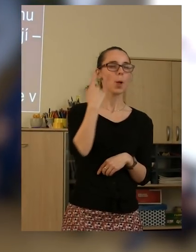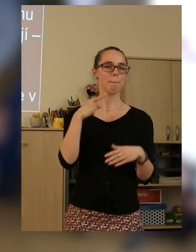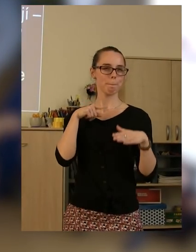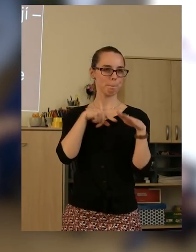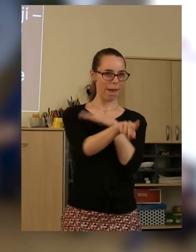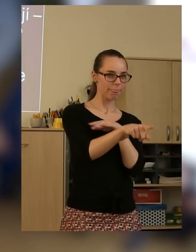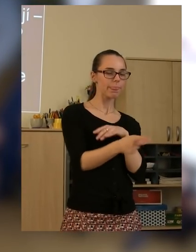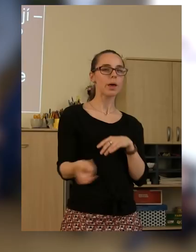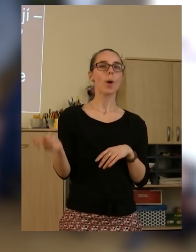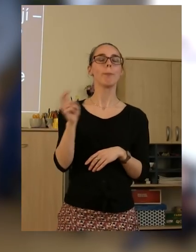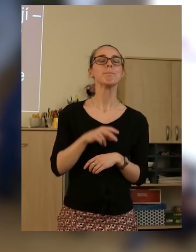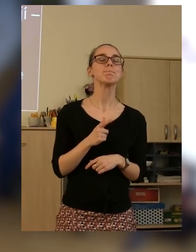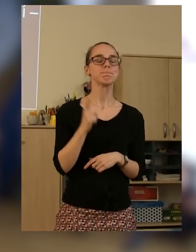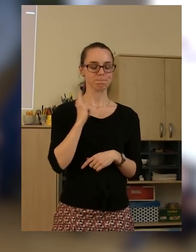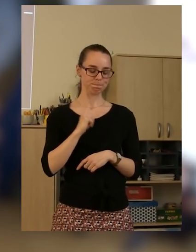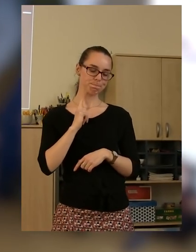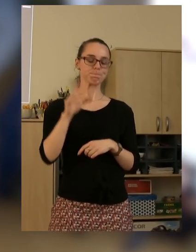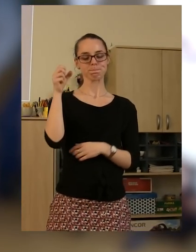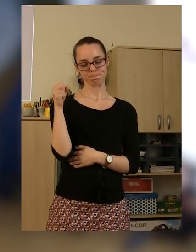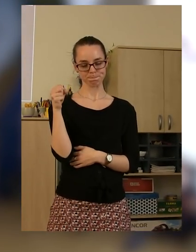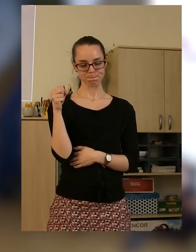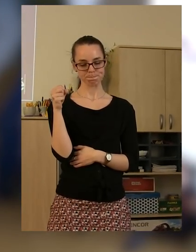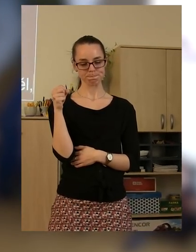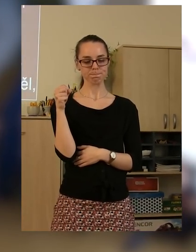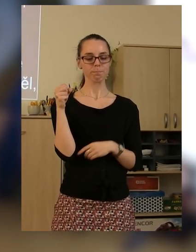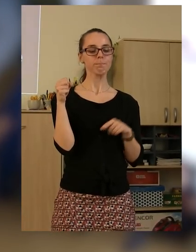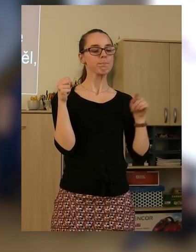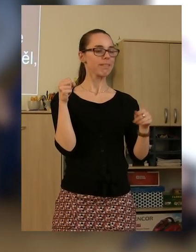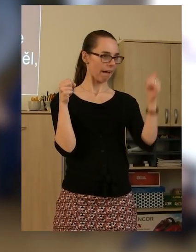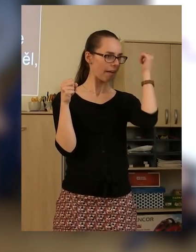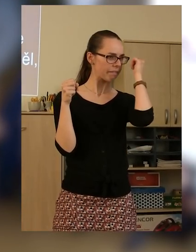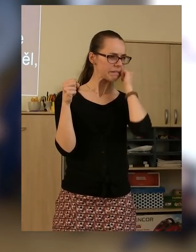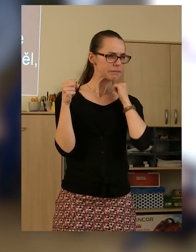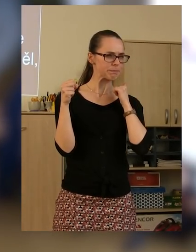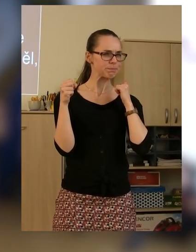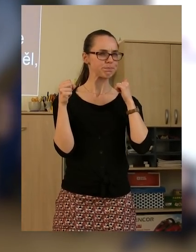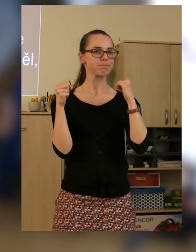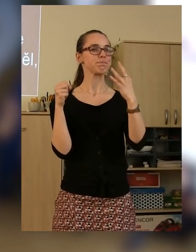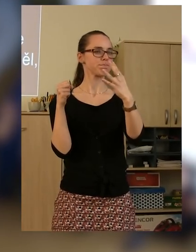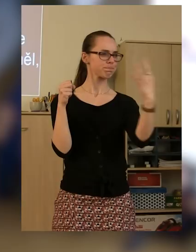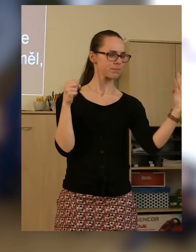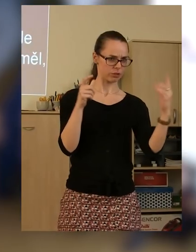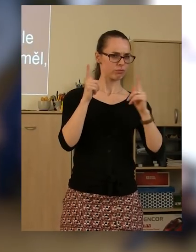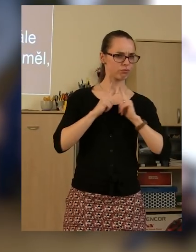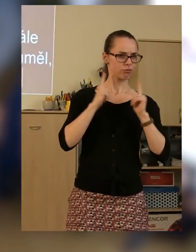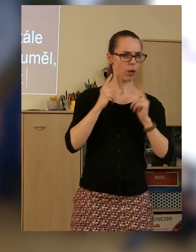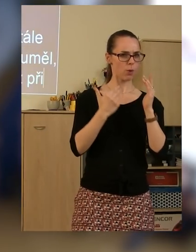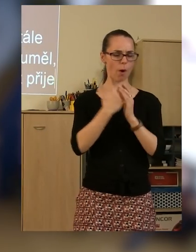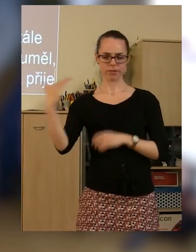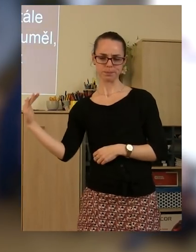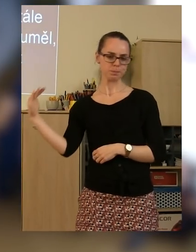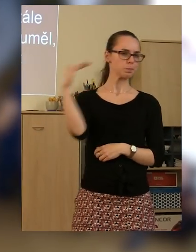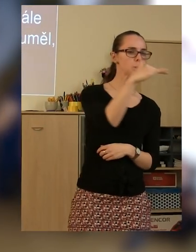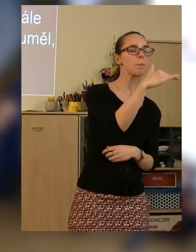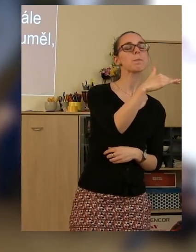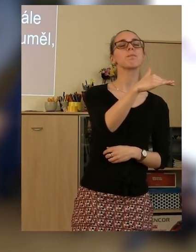Já jsem tomu chlapovi rozuměl. Jo. Tam stojí lidi, čekají, až přijde metro. Nikdo z